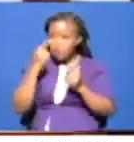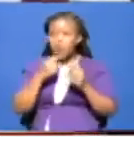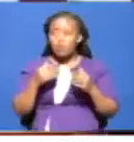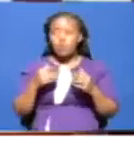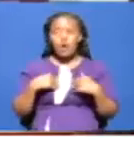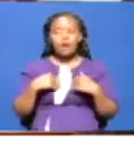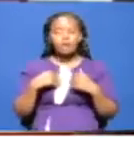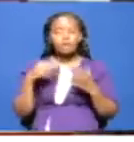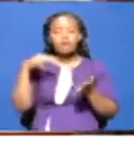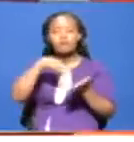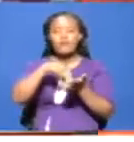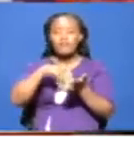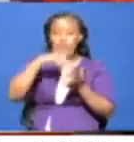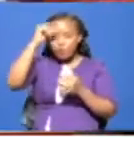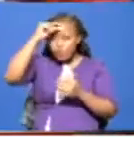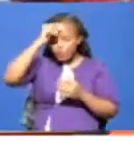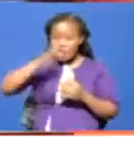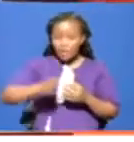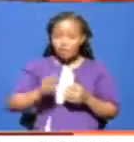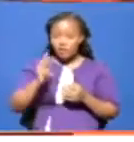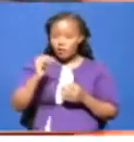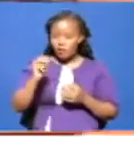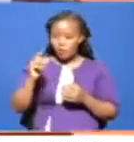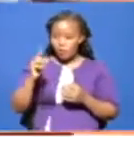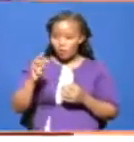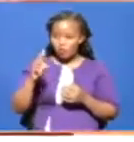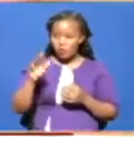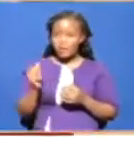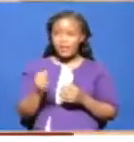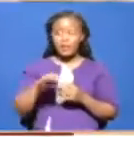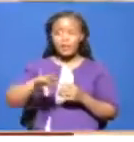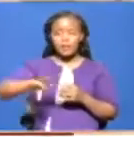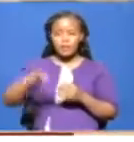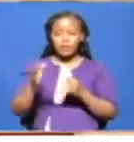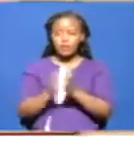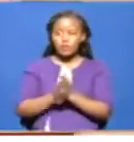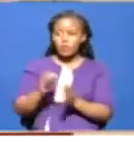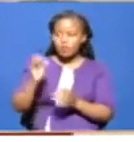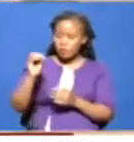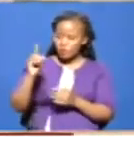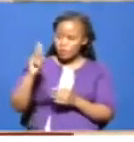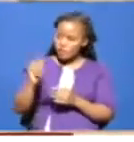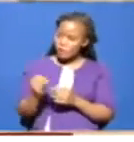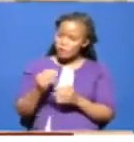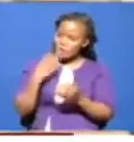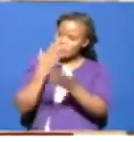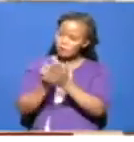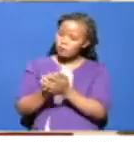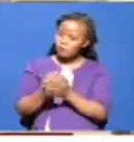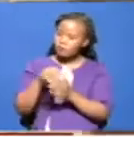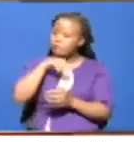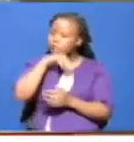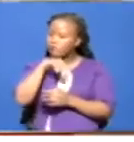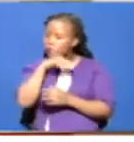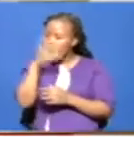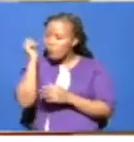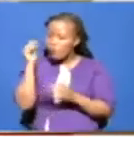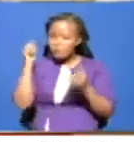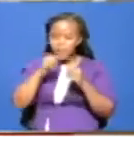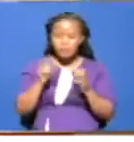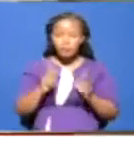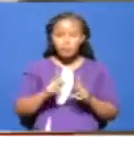kiti cha ugavana cha kaunti ya Mandera kwa tikiti ya chama cha ODM alimpongeza Raila kwa juhudi zake za kuhimiza amani hapa